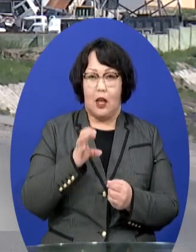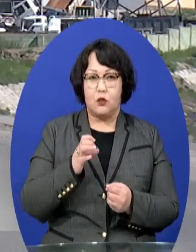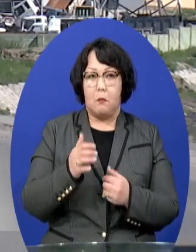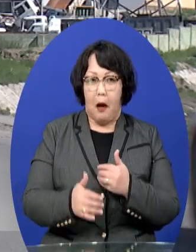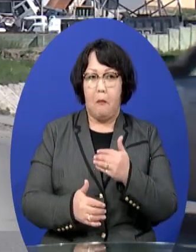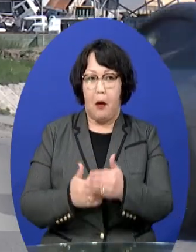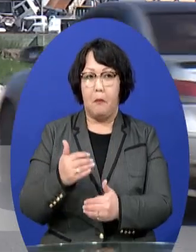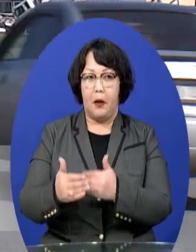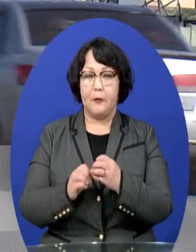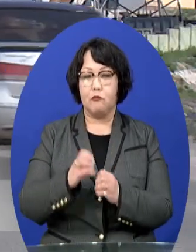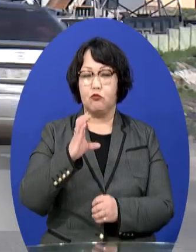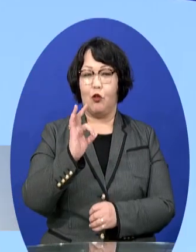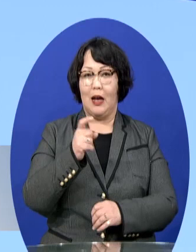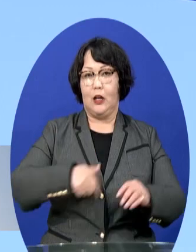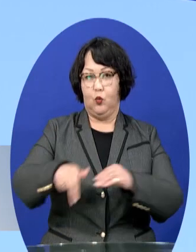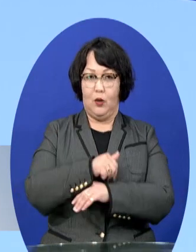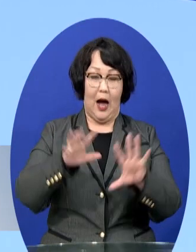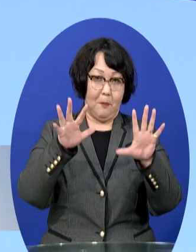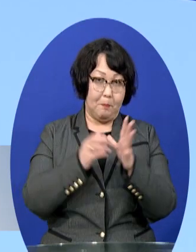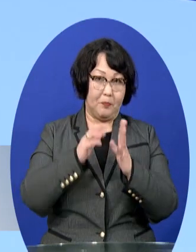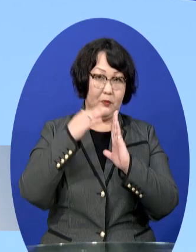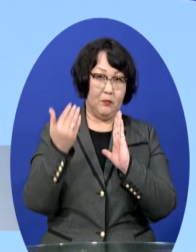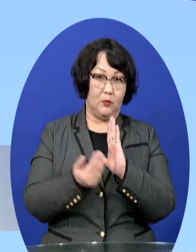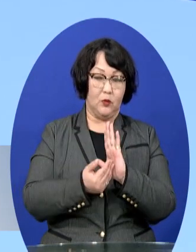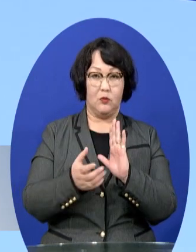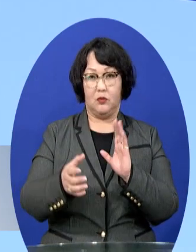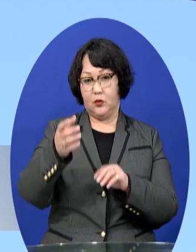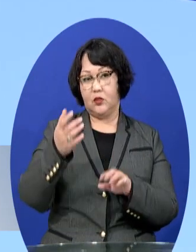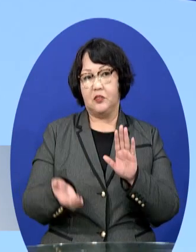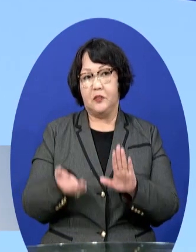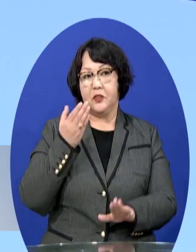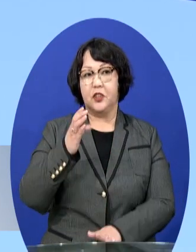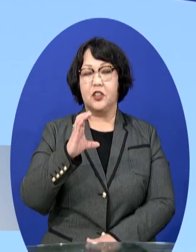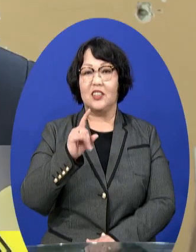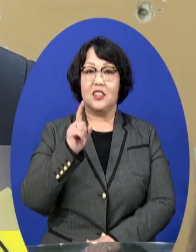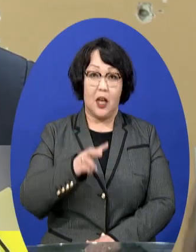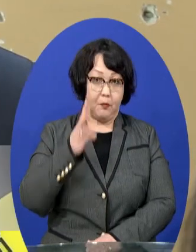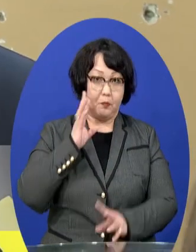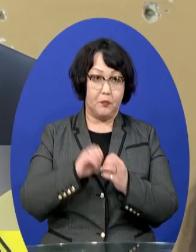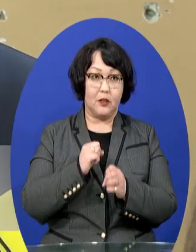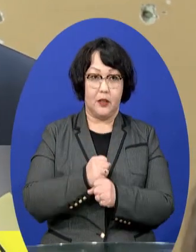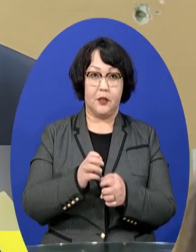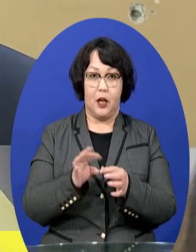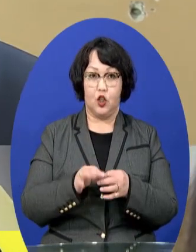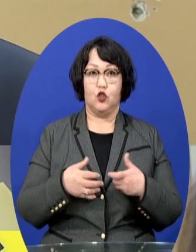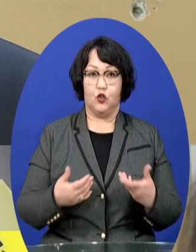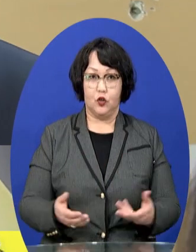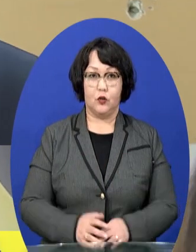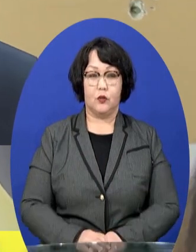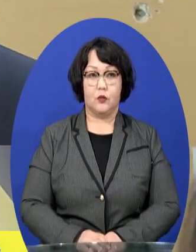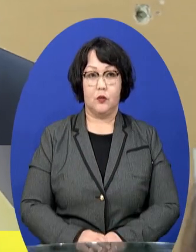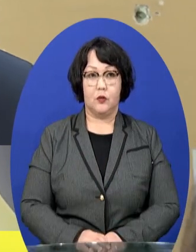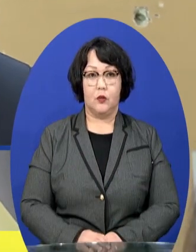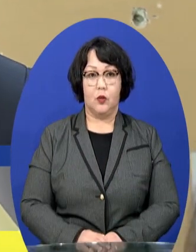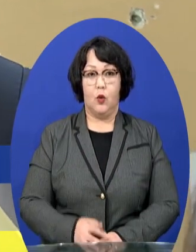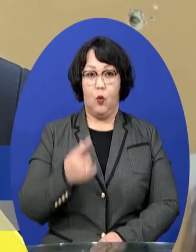төлөвлөжээ. Эхний ялжин цонгин дарахын дүүргийн 100,000 орчим мөрхийг ухаалаг системд шилжүүлэх юм а. Олон улсын шигээр энэ бол нийт